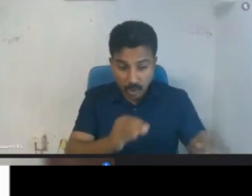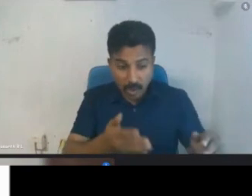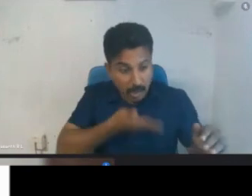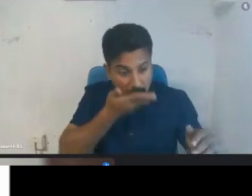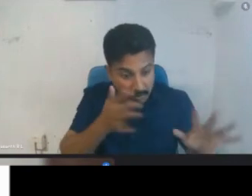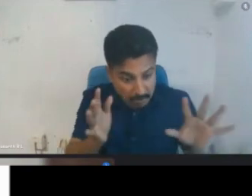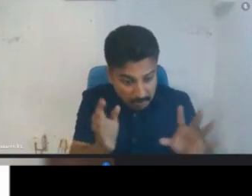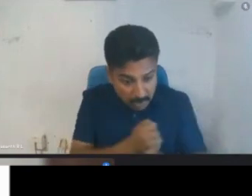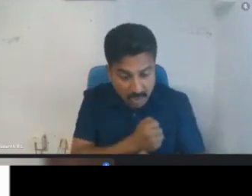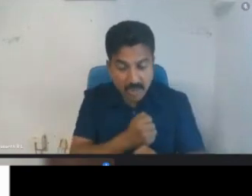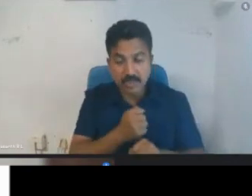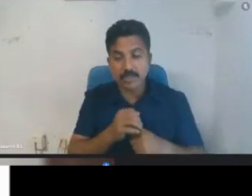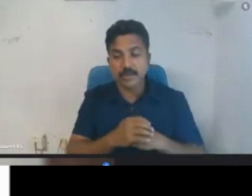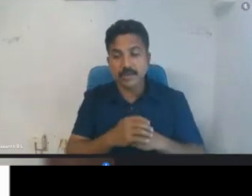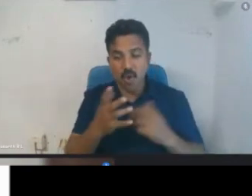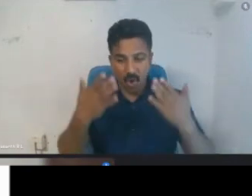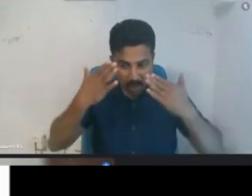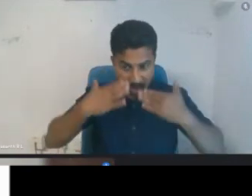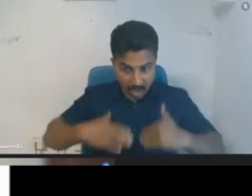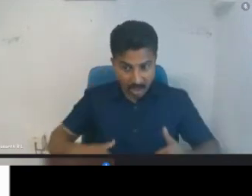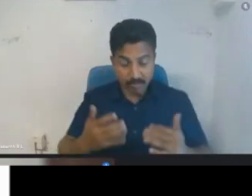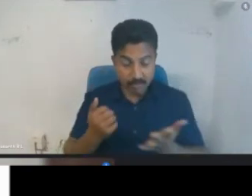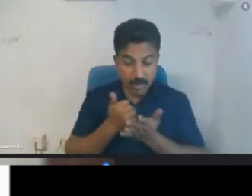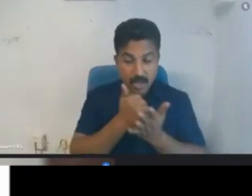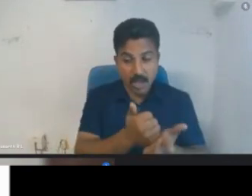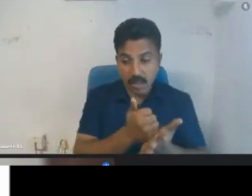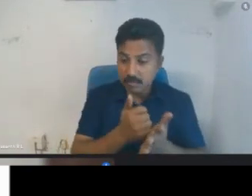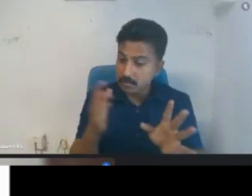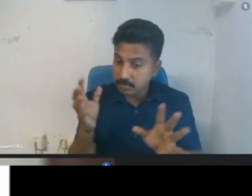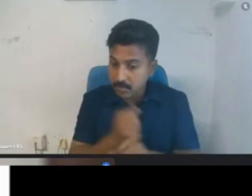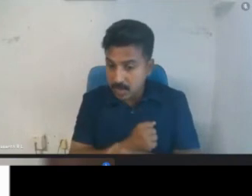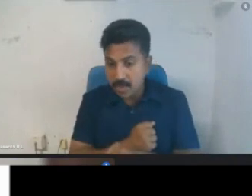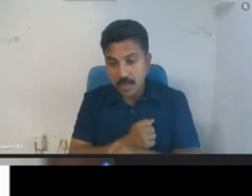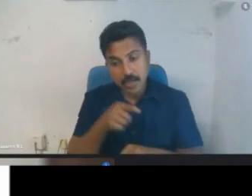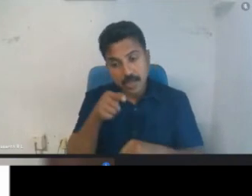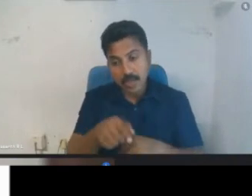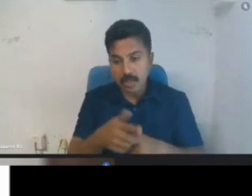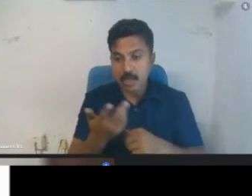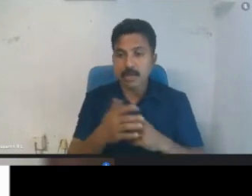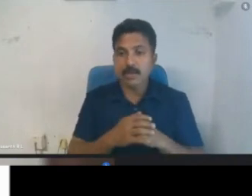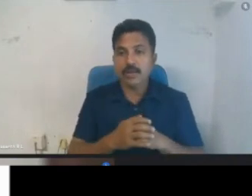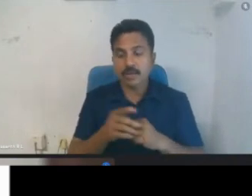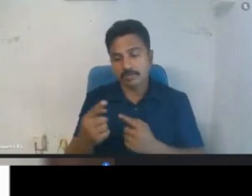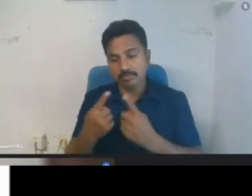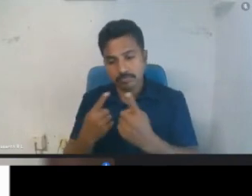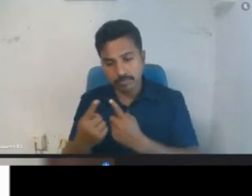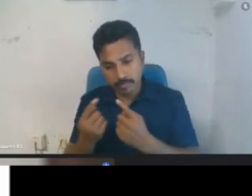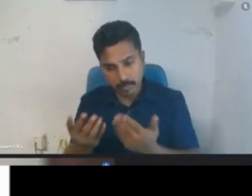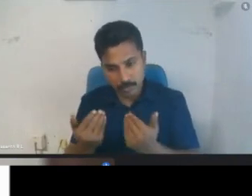സാഹചര്യങ്ങളോ അല്ലെങ്കിൽ കുട്ടിയുടെ ആരോഗ്യപരമായിട്ടുള്ള സേവനങ്ങൾ നിഷേധിക്കുന്ന സാഹചര്യത്തിലോ അഡ്വക്കേറ്റുമായിട്ട് നിങ്ങൾക്ക് സംസാരിക്കേണ്ടി